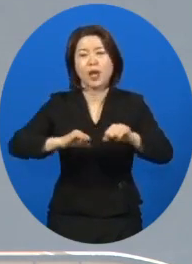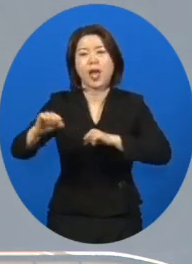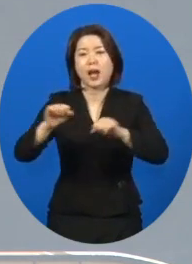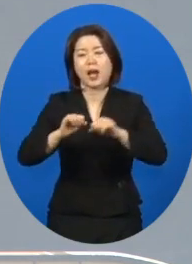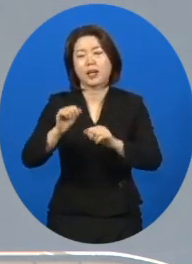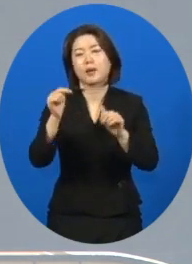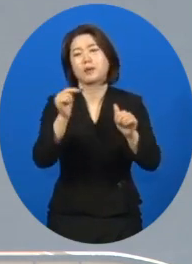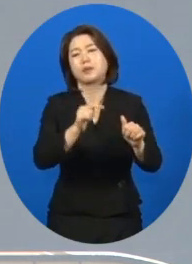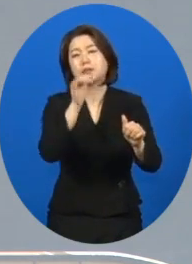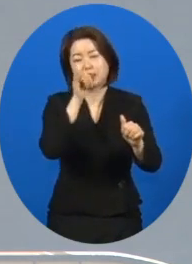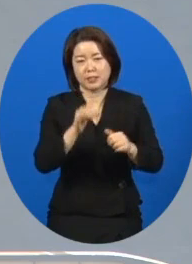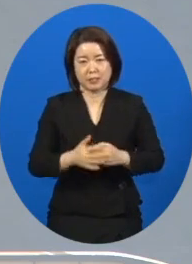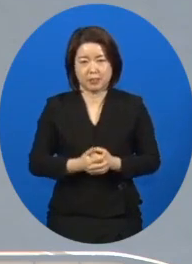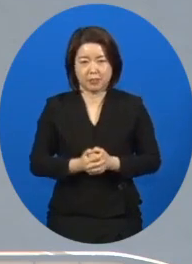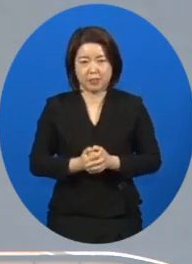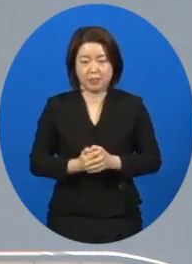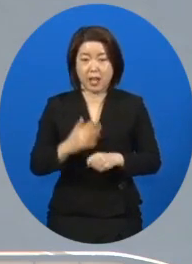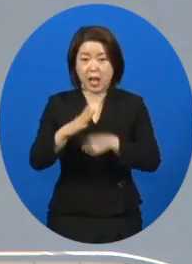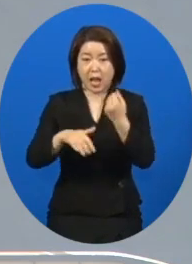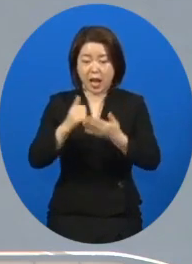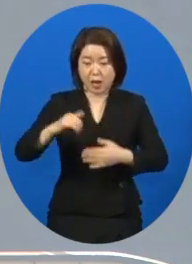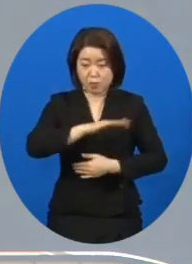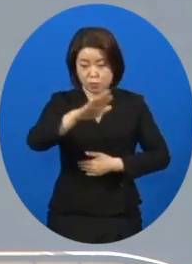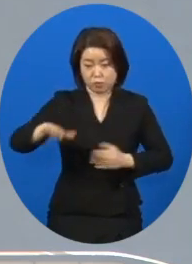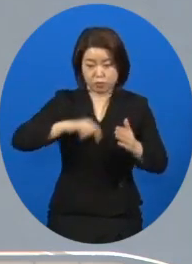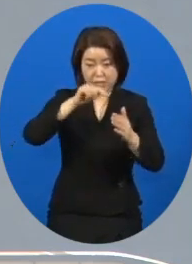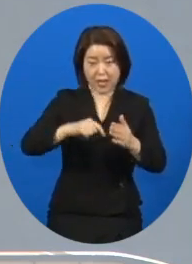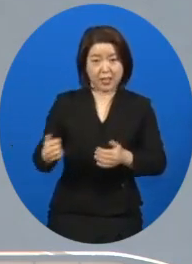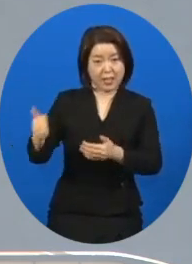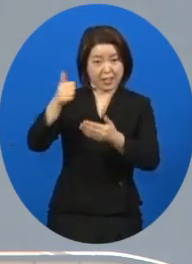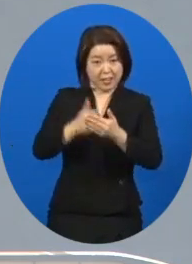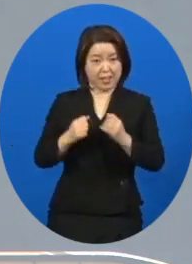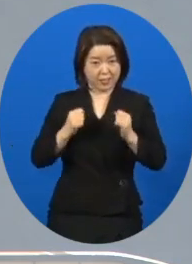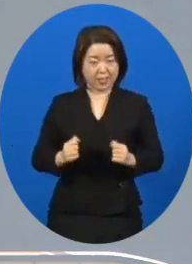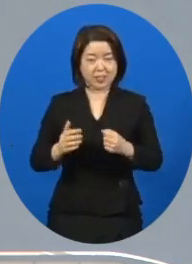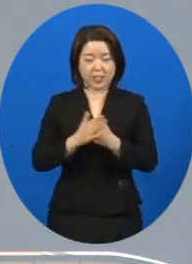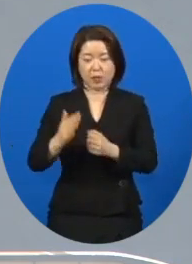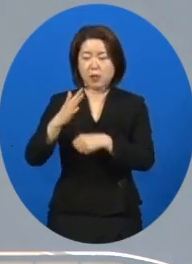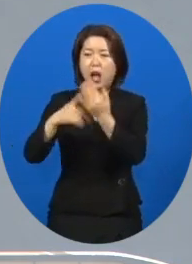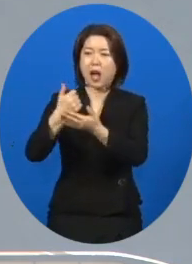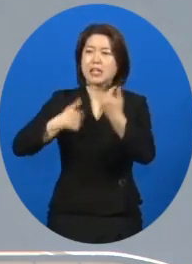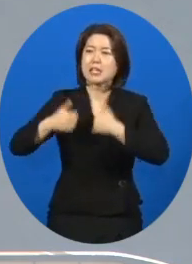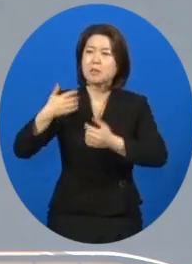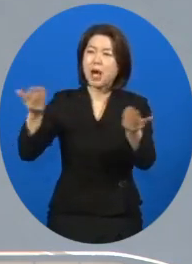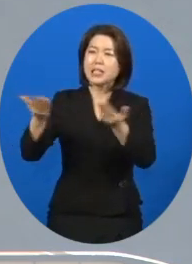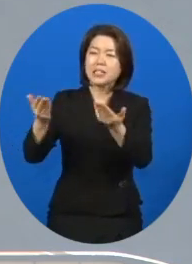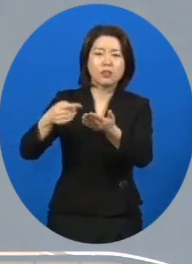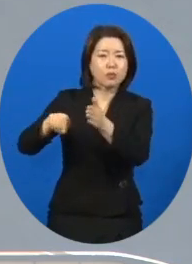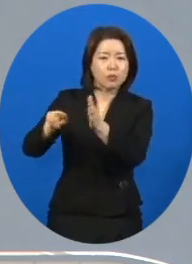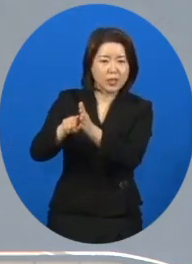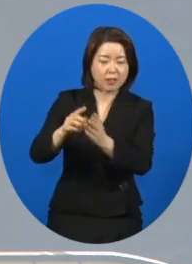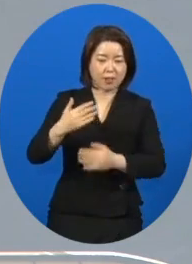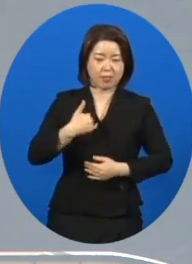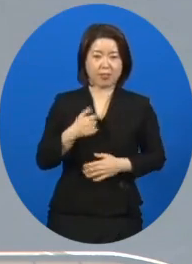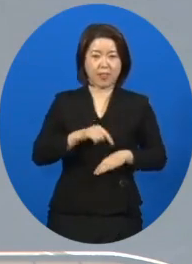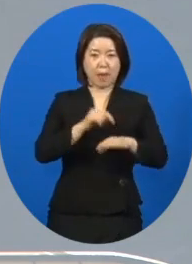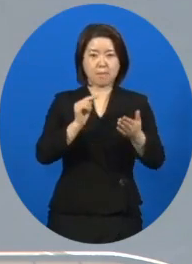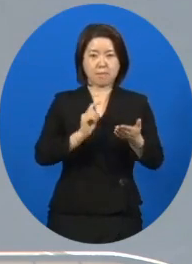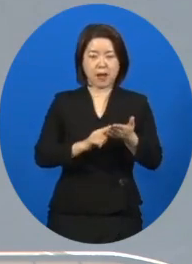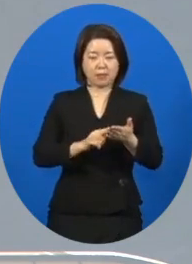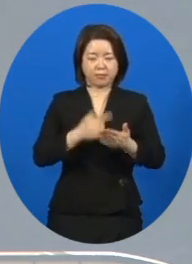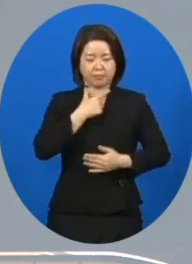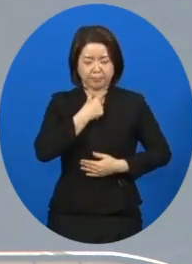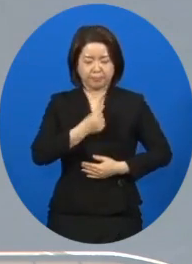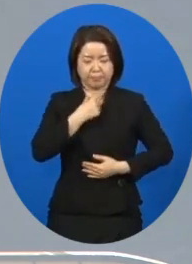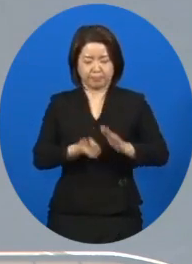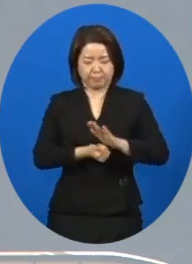하시나니. 하나님이 우리 안에 계셔서 하나님의 기뻐하시는 일을 위하여 우리 마음에